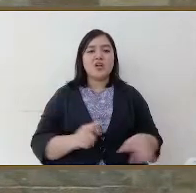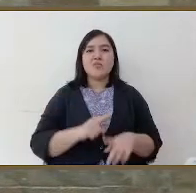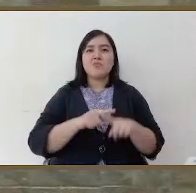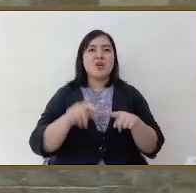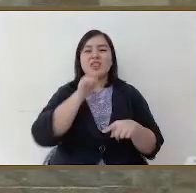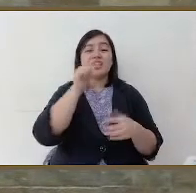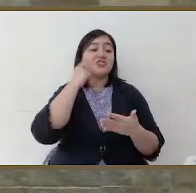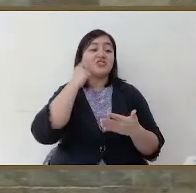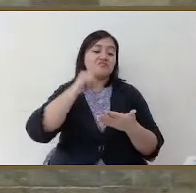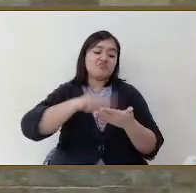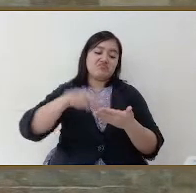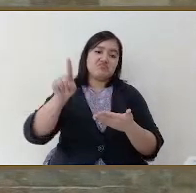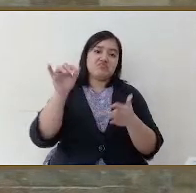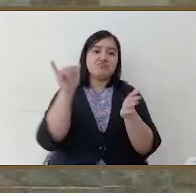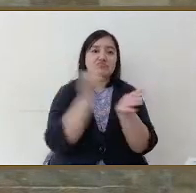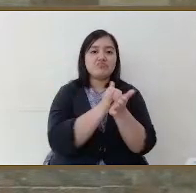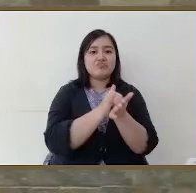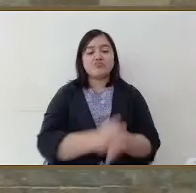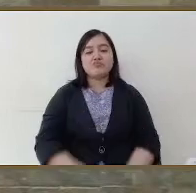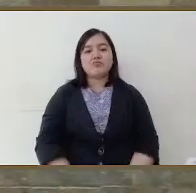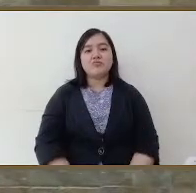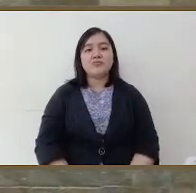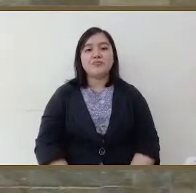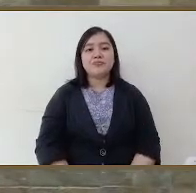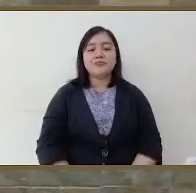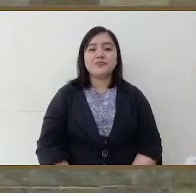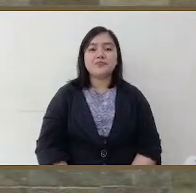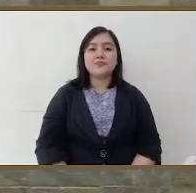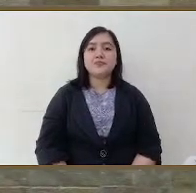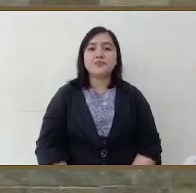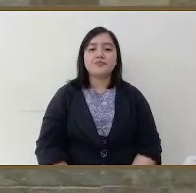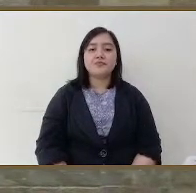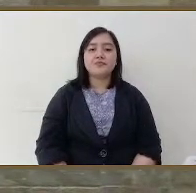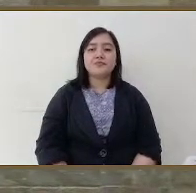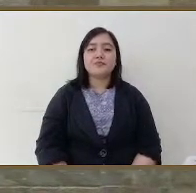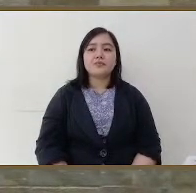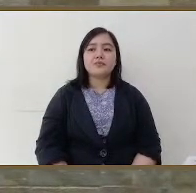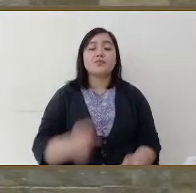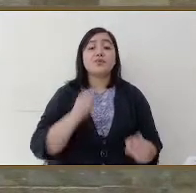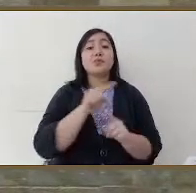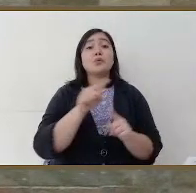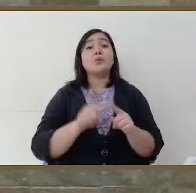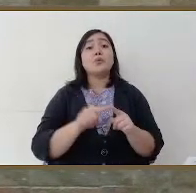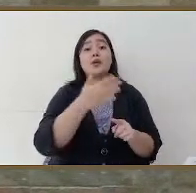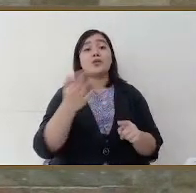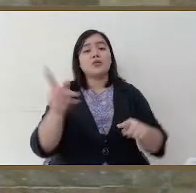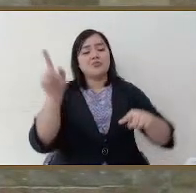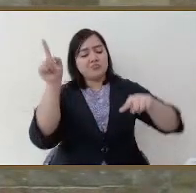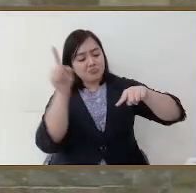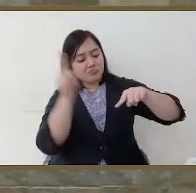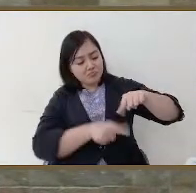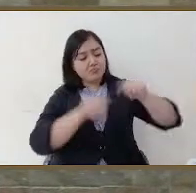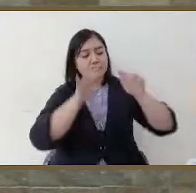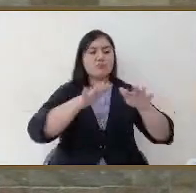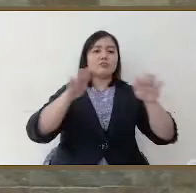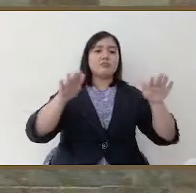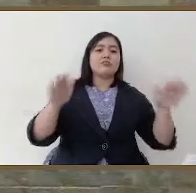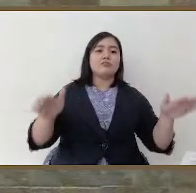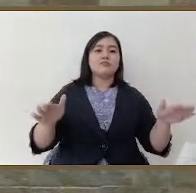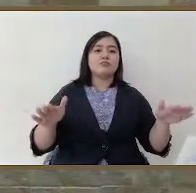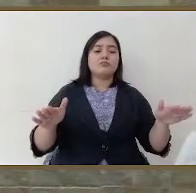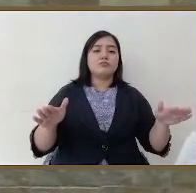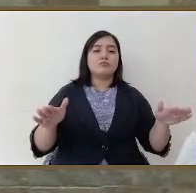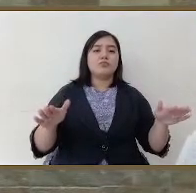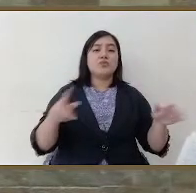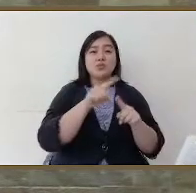Kapag pinapalo mo ang iyong anak sapagkat galit ka at sapagkat may kasalanan na siyang nagawa sa iyo at galit na galit ka, ay ibig